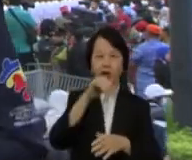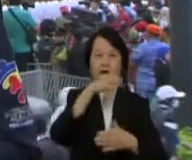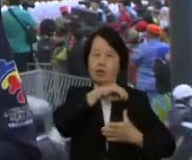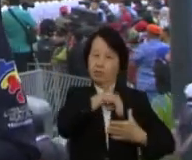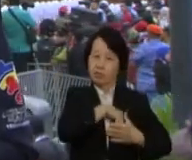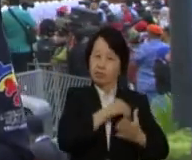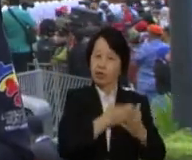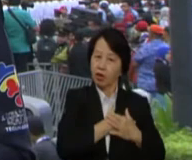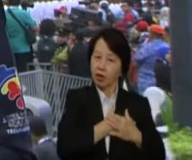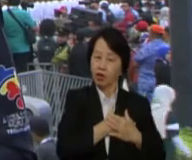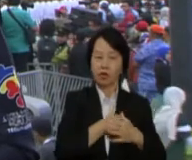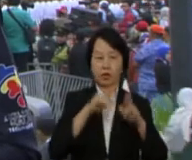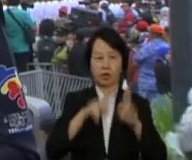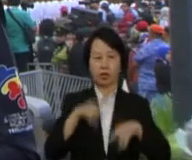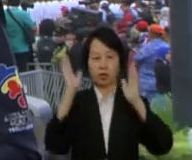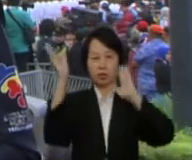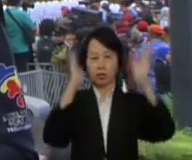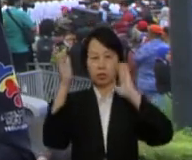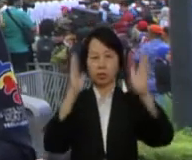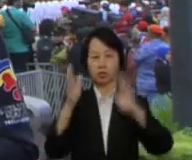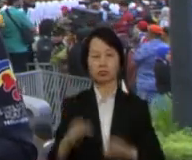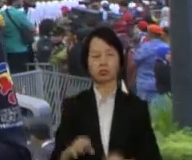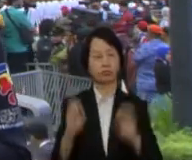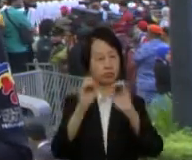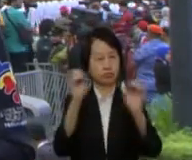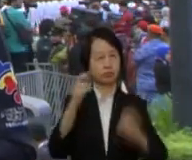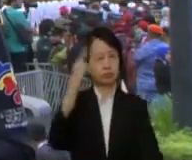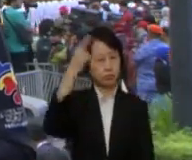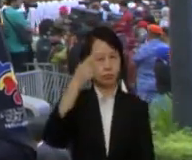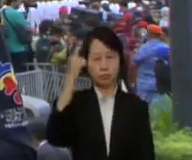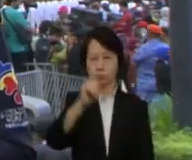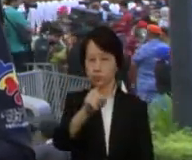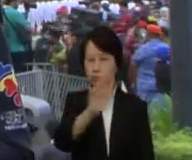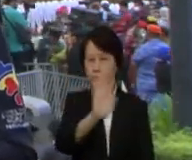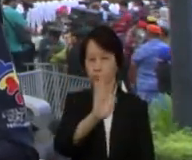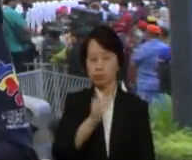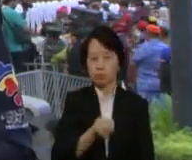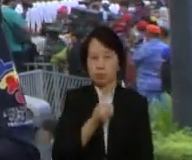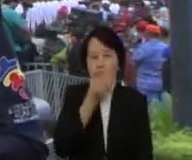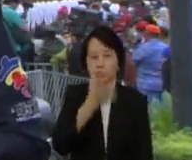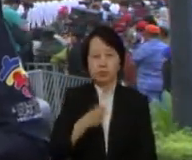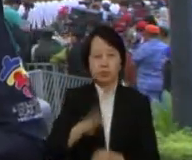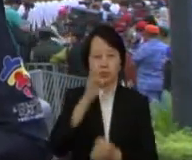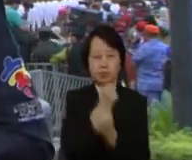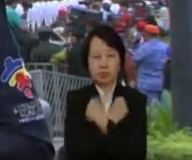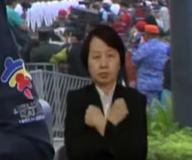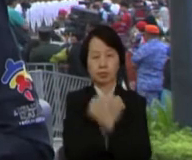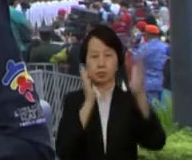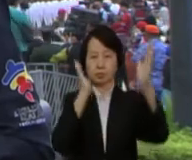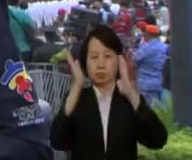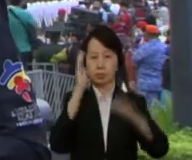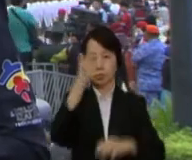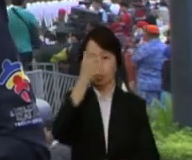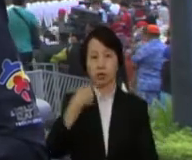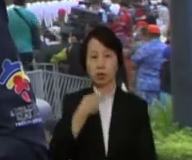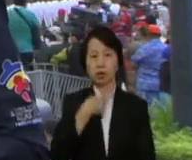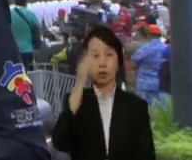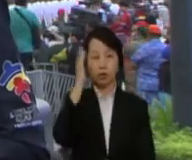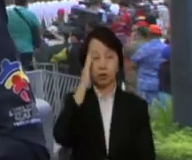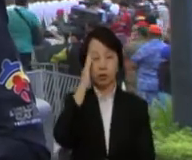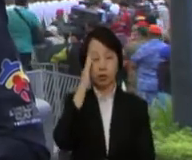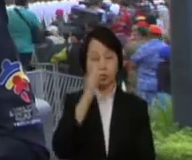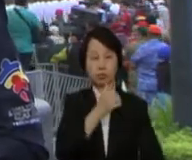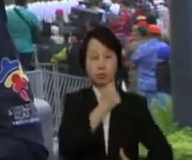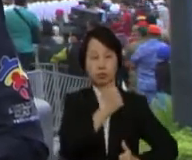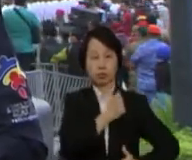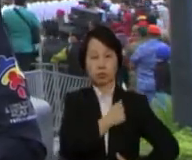di dalam jiwa sebagai rakyat Malaysia. Tiada alasan untuk anda tidak menzahirkan semangat cintakan negara kerana kita tahu barisan perwira